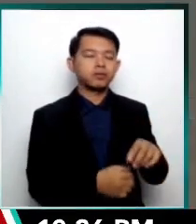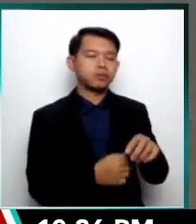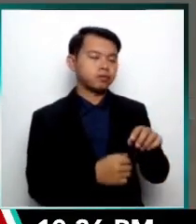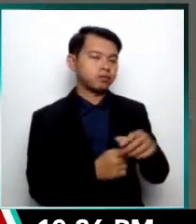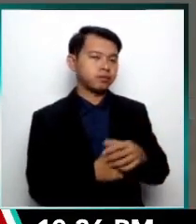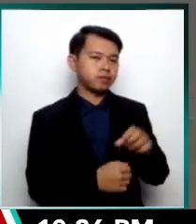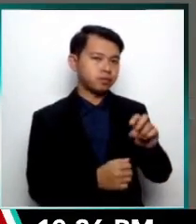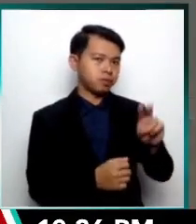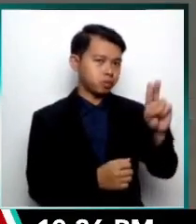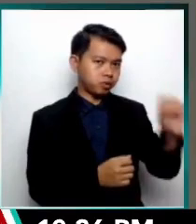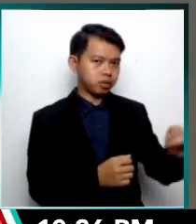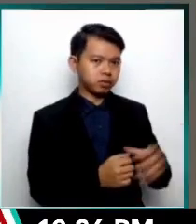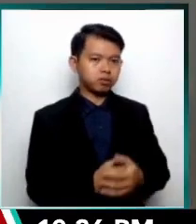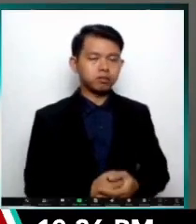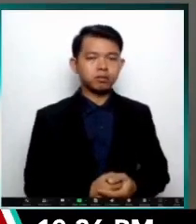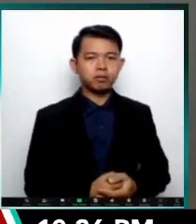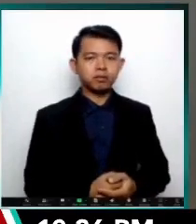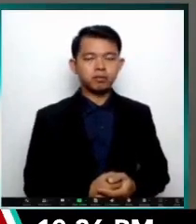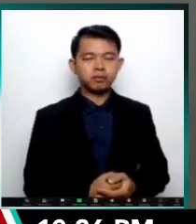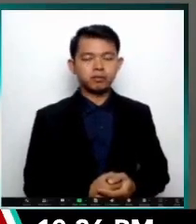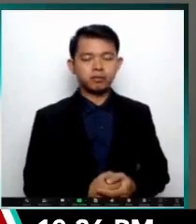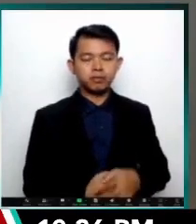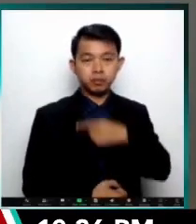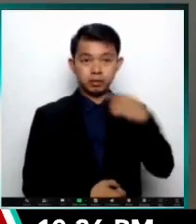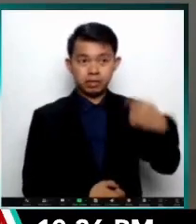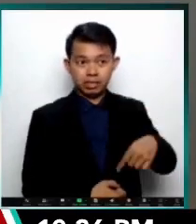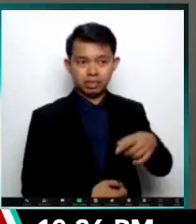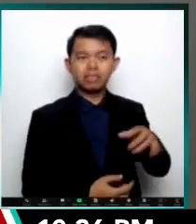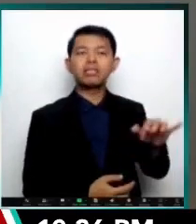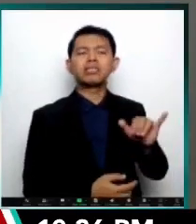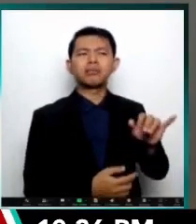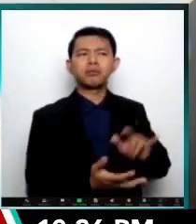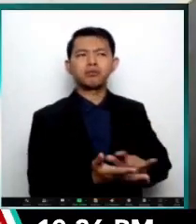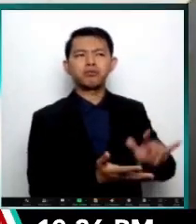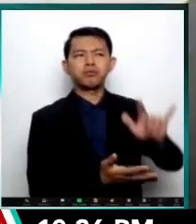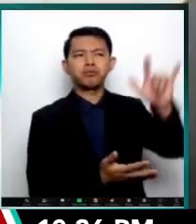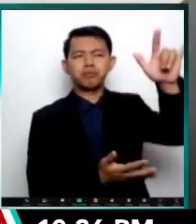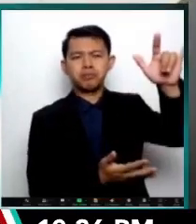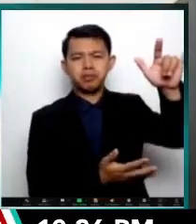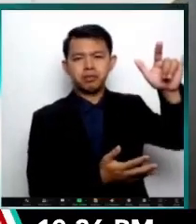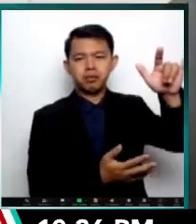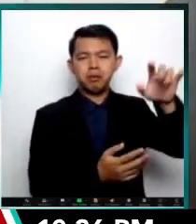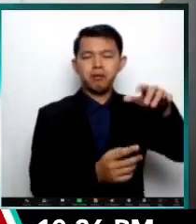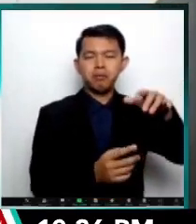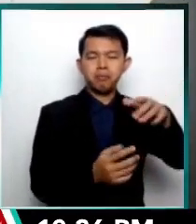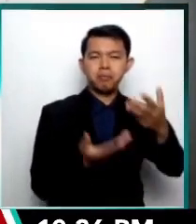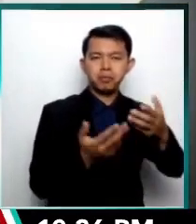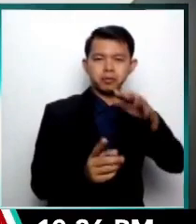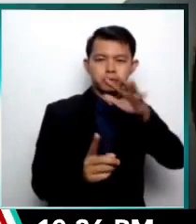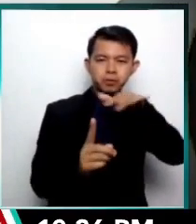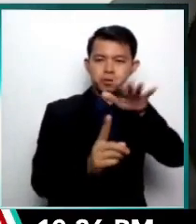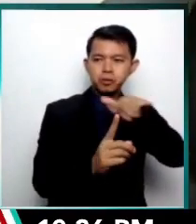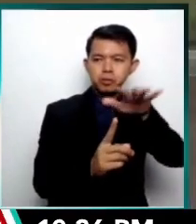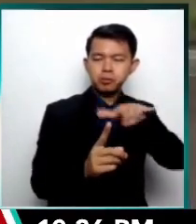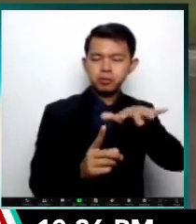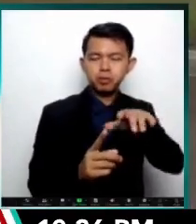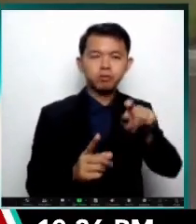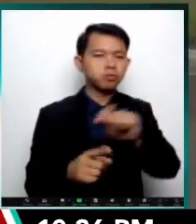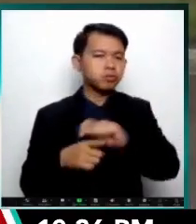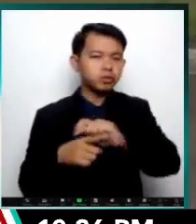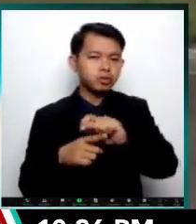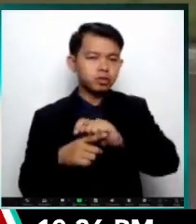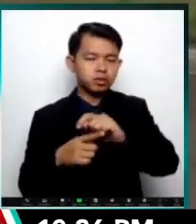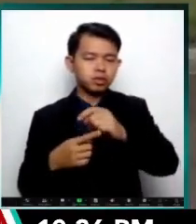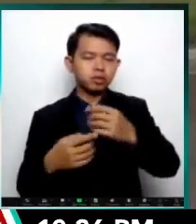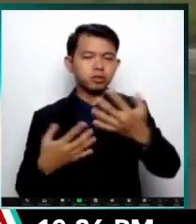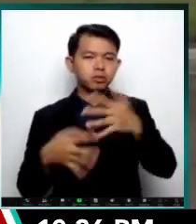Amerika ng pinilipad ding aircraft ng China na mukhang nagmamasid sa air and sea assets ng mga kasali sa joint patrol. Wala namang